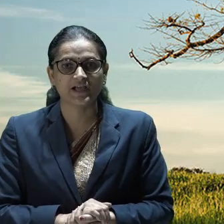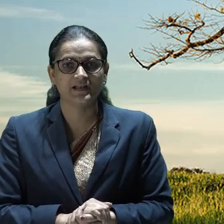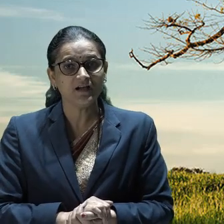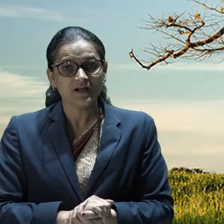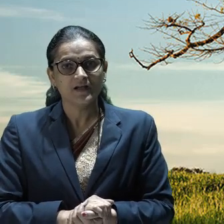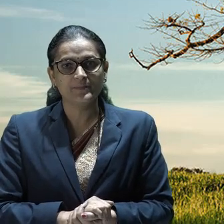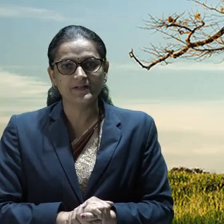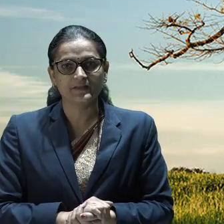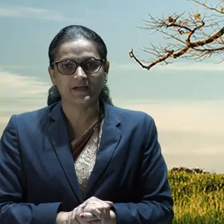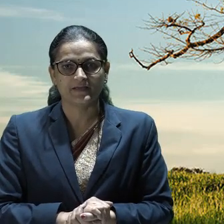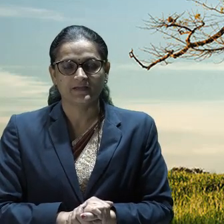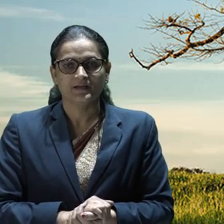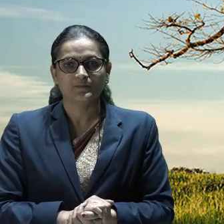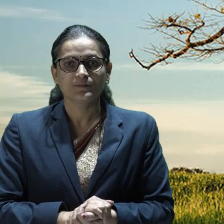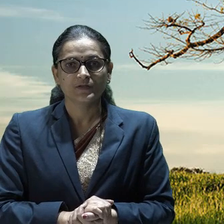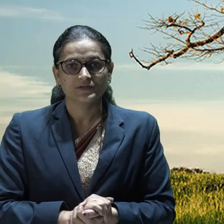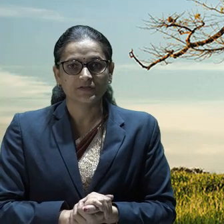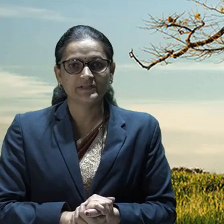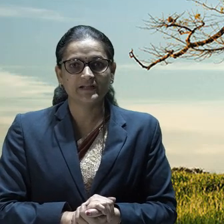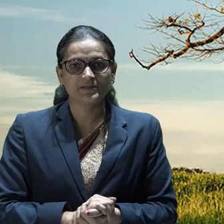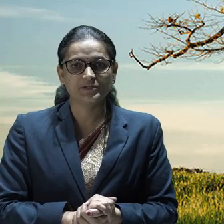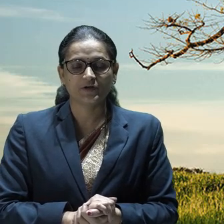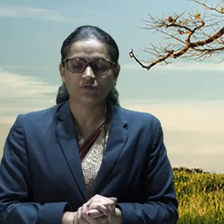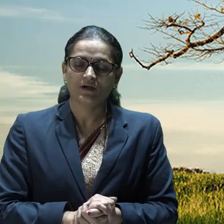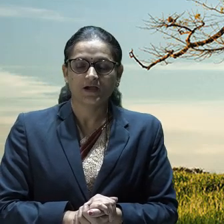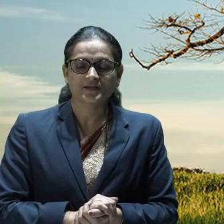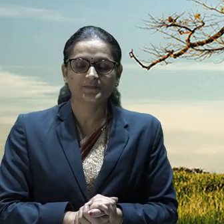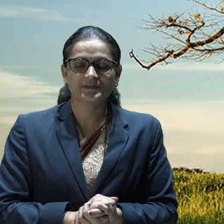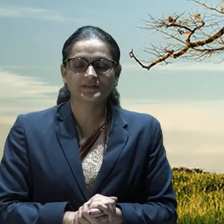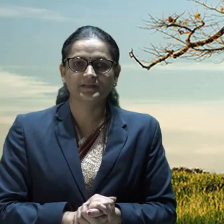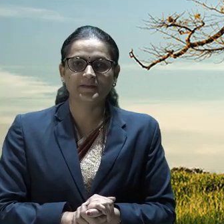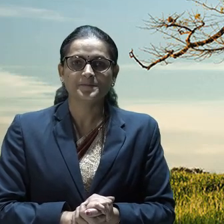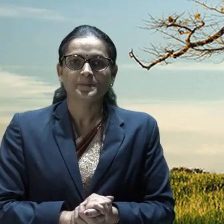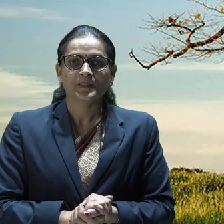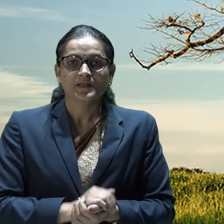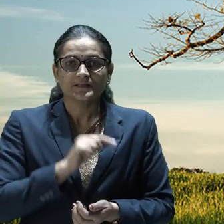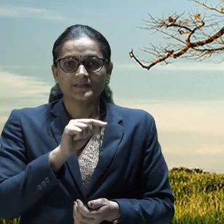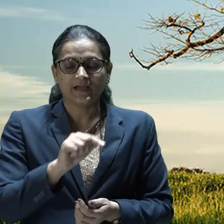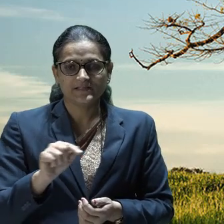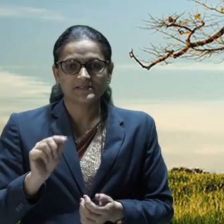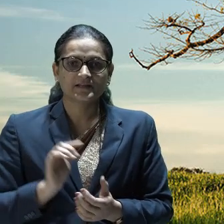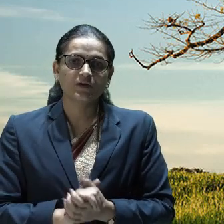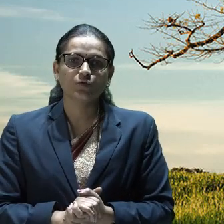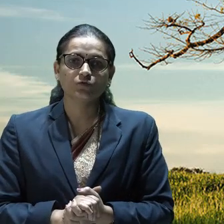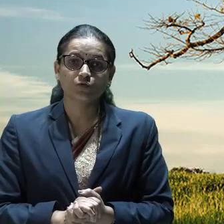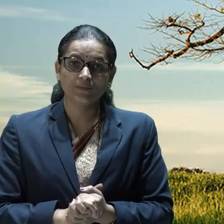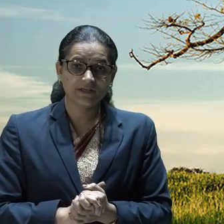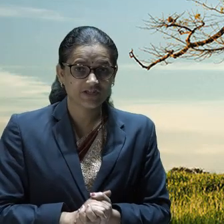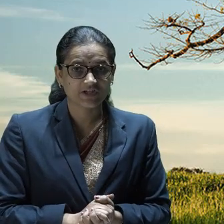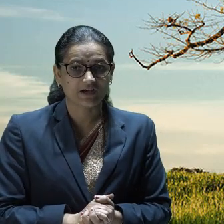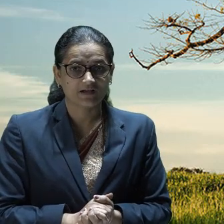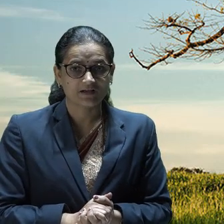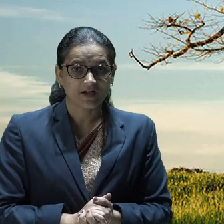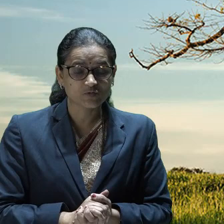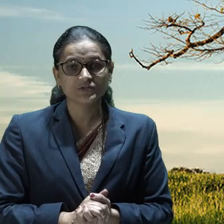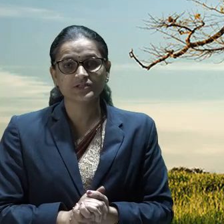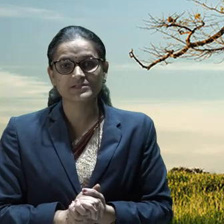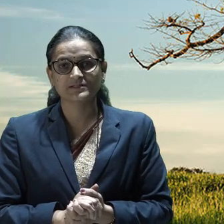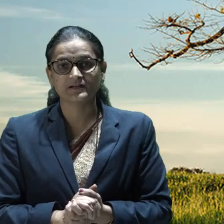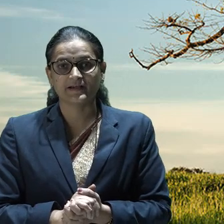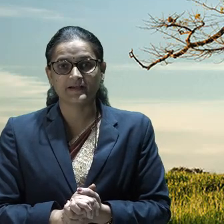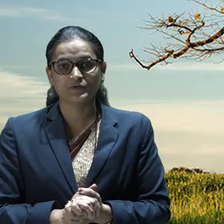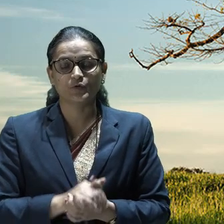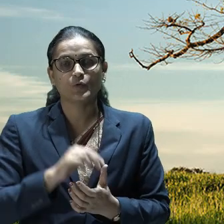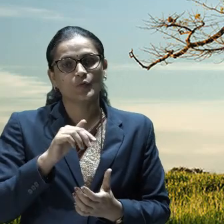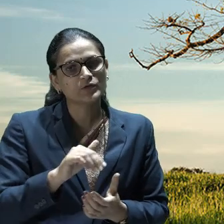काही शिकायला मिळतं आहे. तर विद्यार्थी मित्रांनो, अशा पद्धतीने या निसर्गाकडून तुम्हीही शिका. अजून